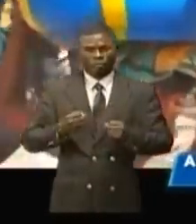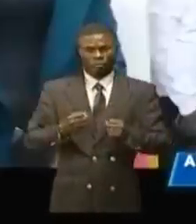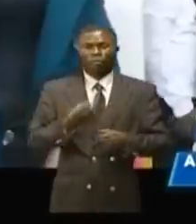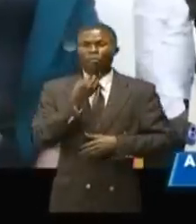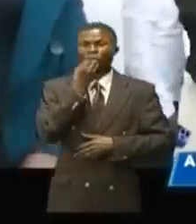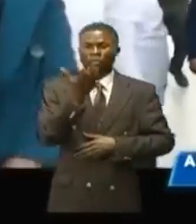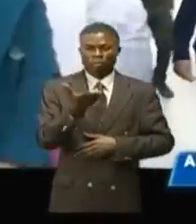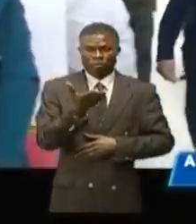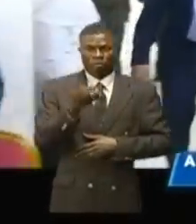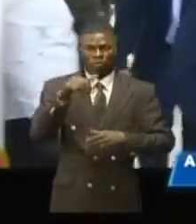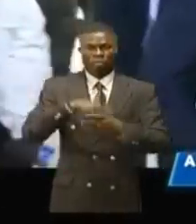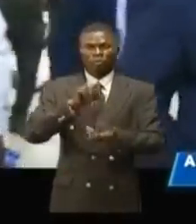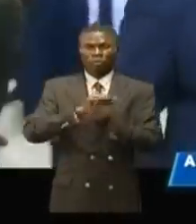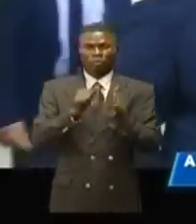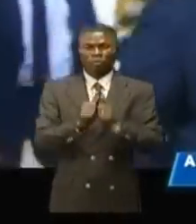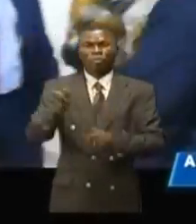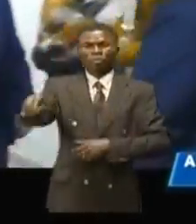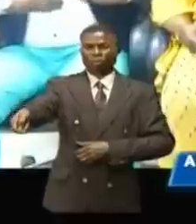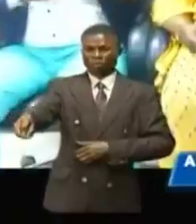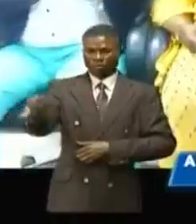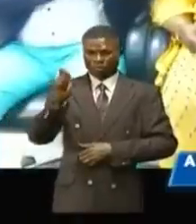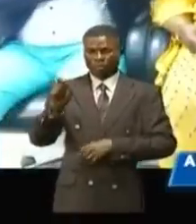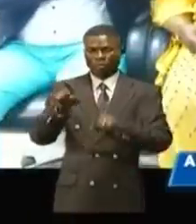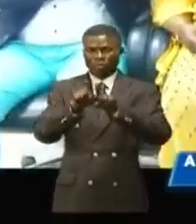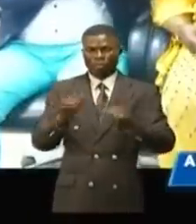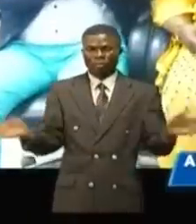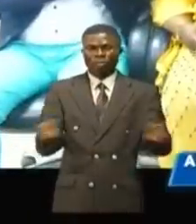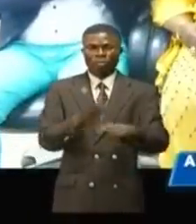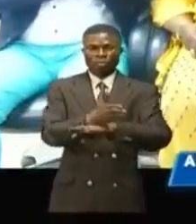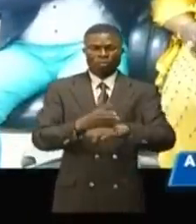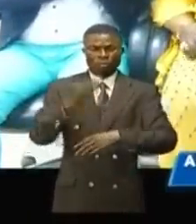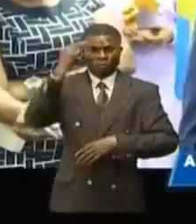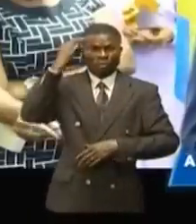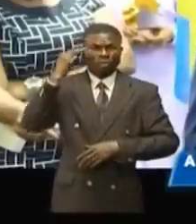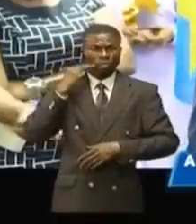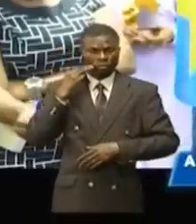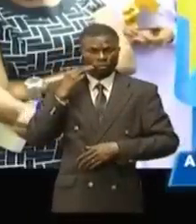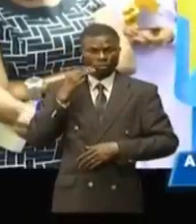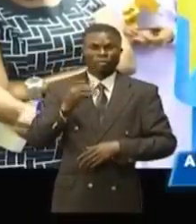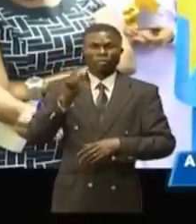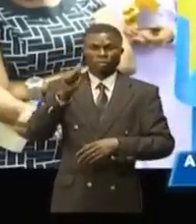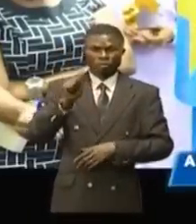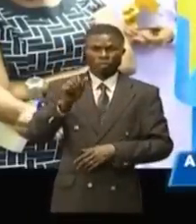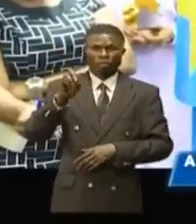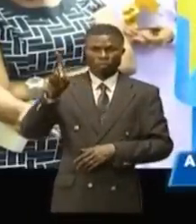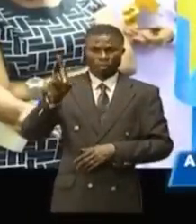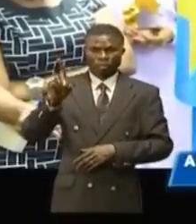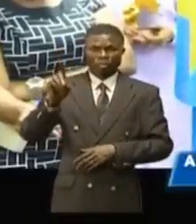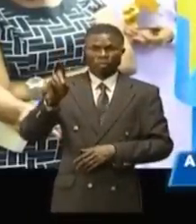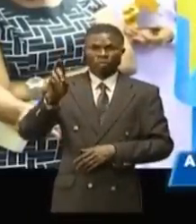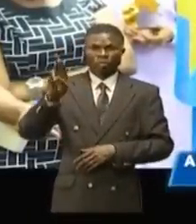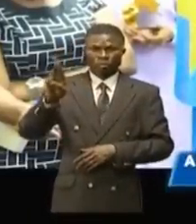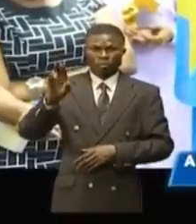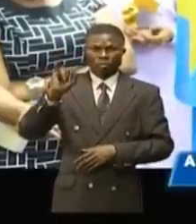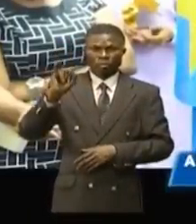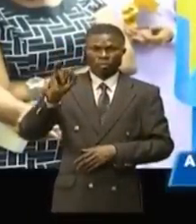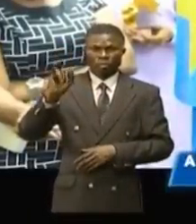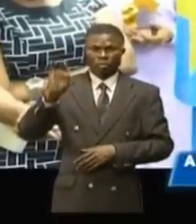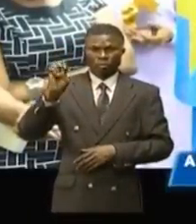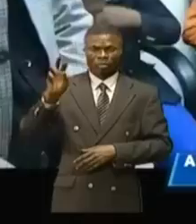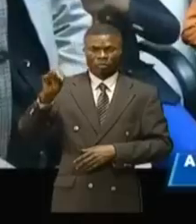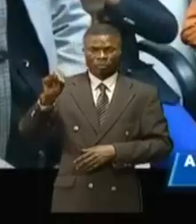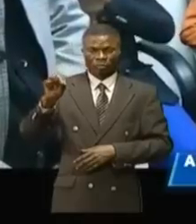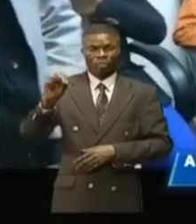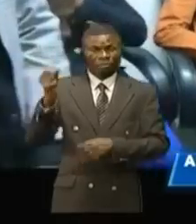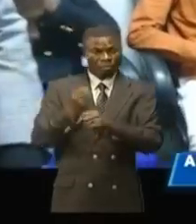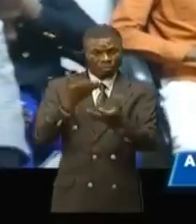notamment dans le domaine de la pêche et de l'élevage. Le ministre Adrien Bokele met tout en œuvre pour que son secteur rencontre